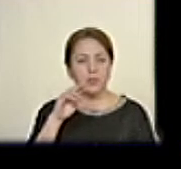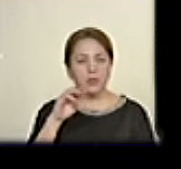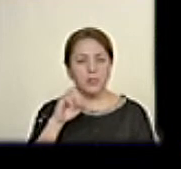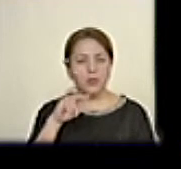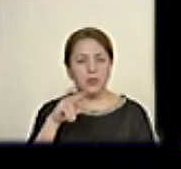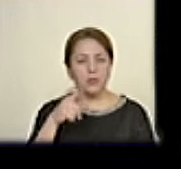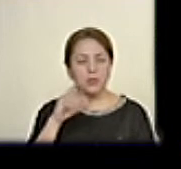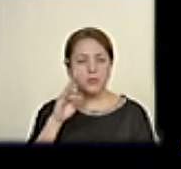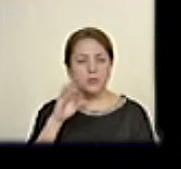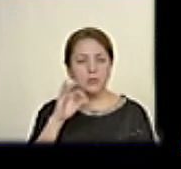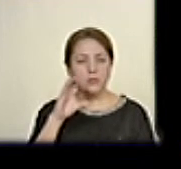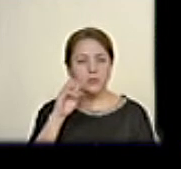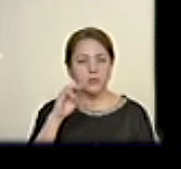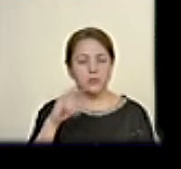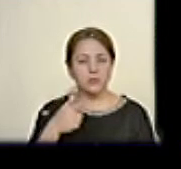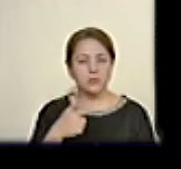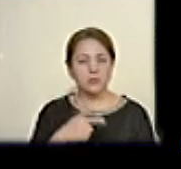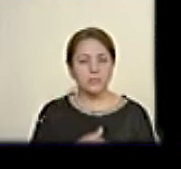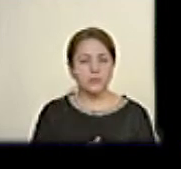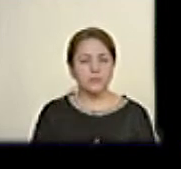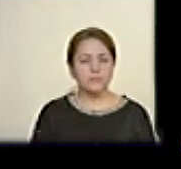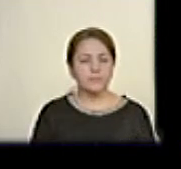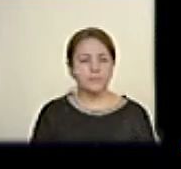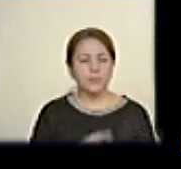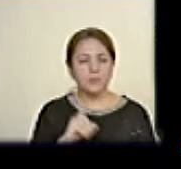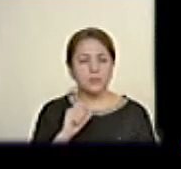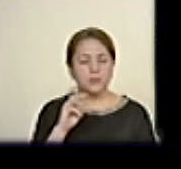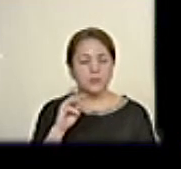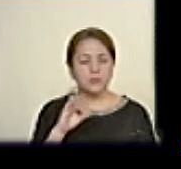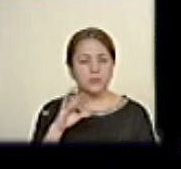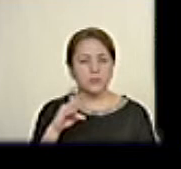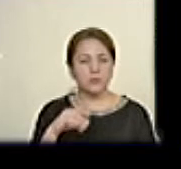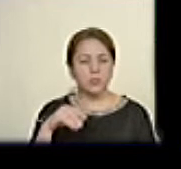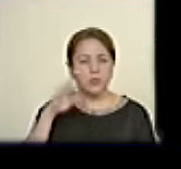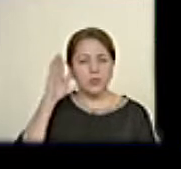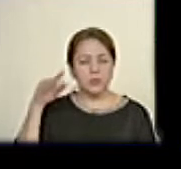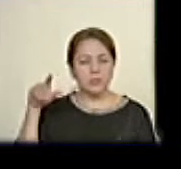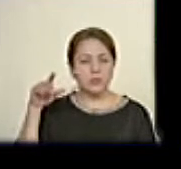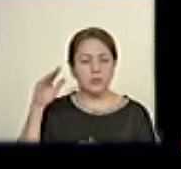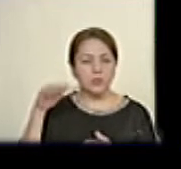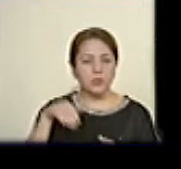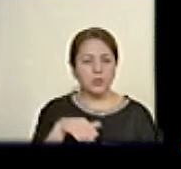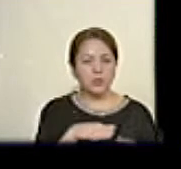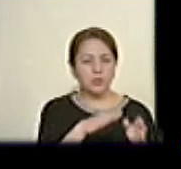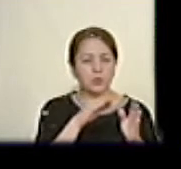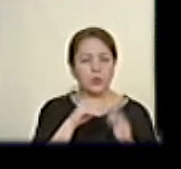Сентиментальность. Сентименталлик. Затон. Дарьё колтыгы.